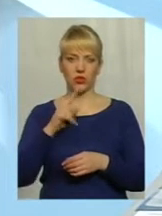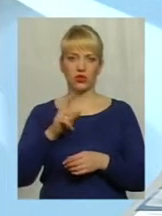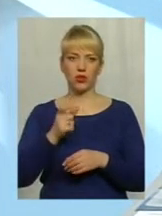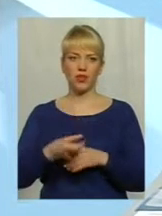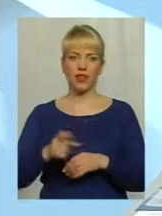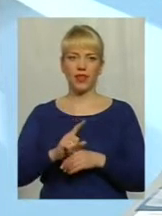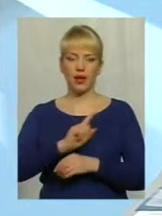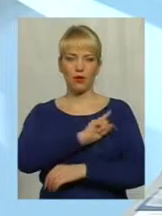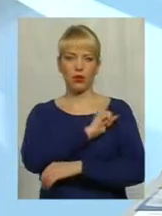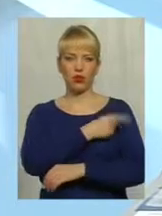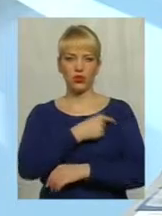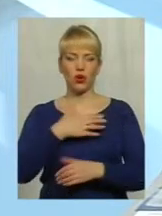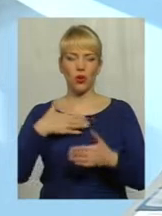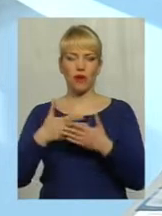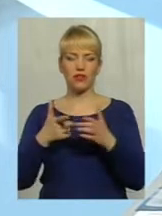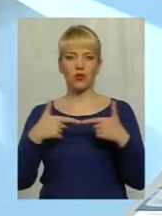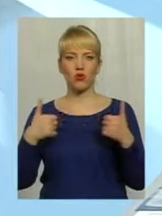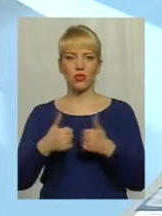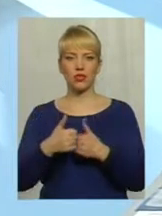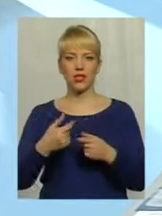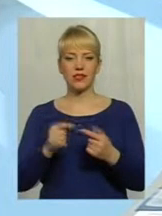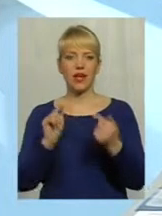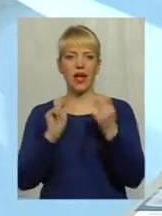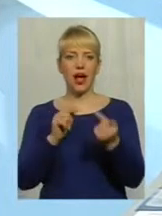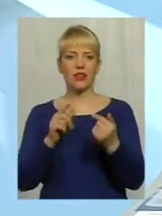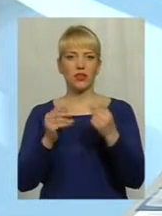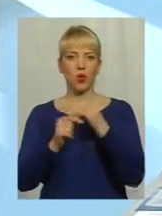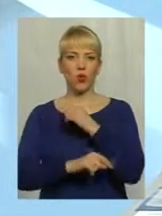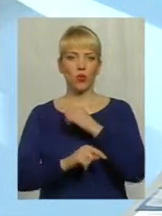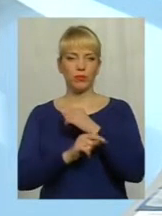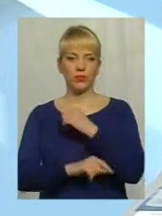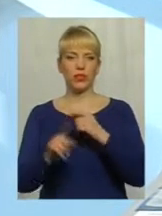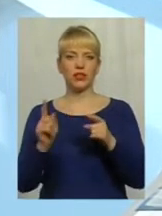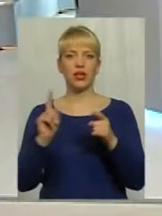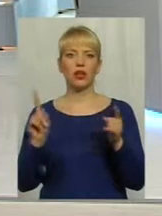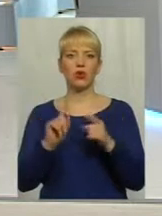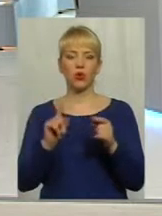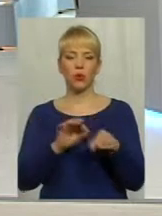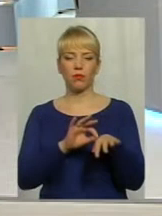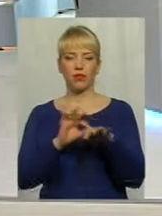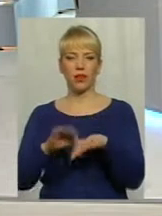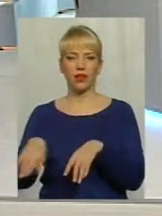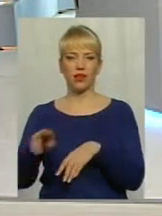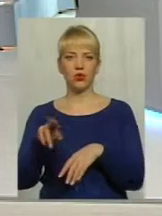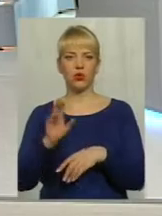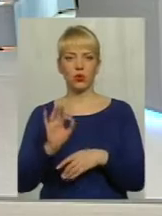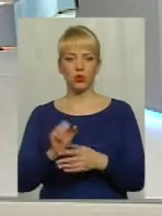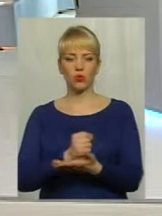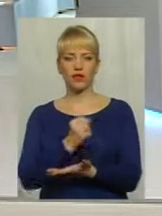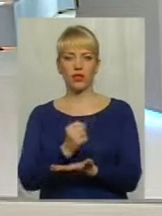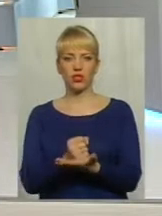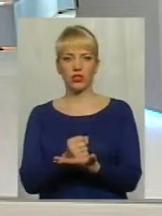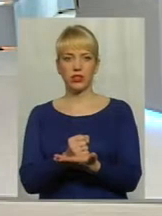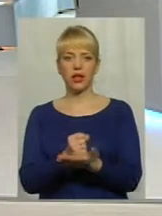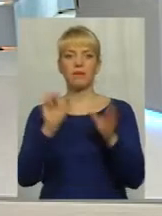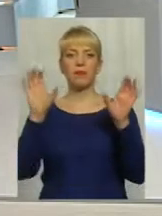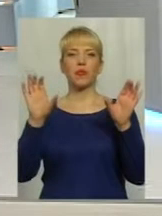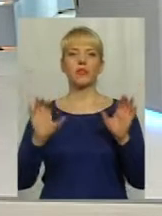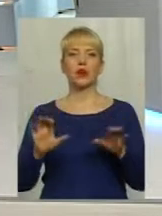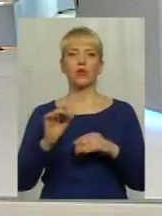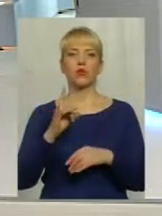громадські організації наші антикорупційні, ті, що привели до утвердження закону